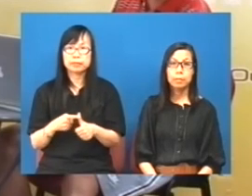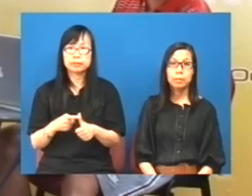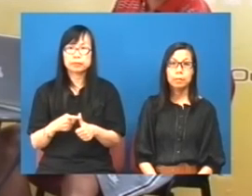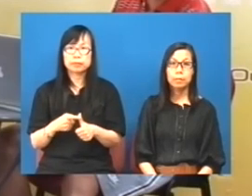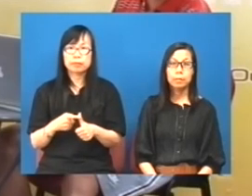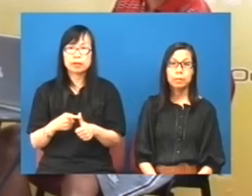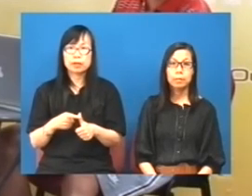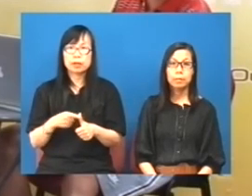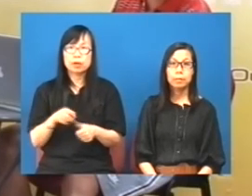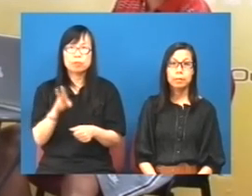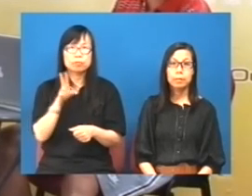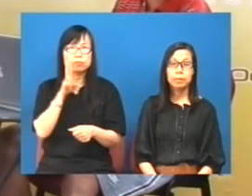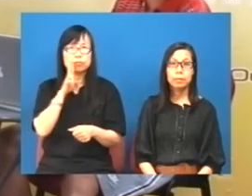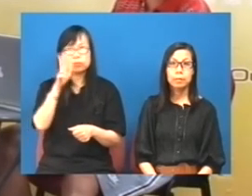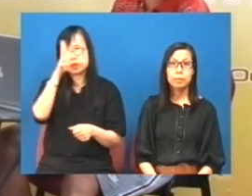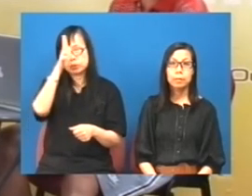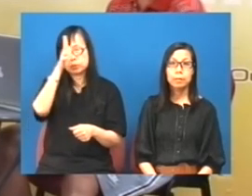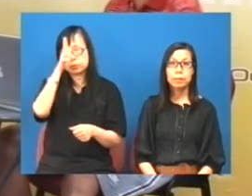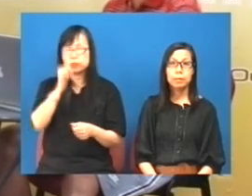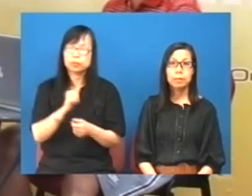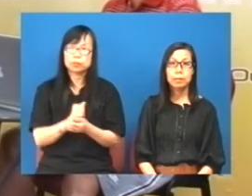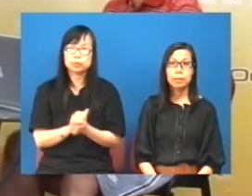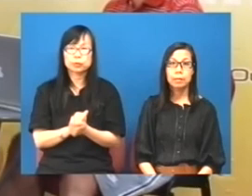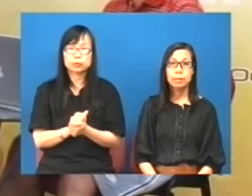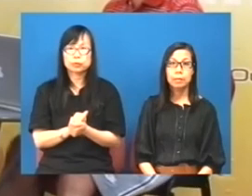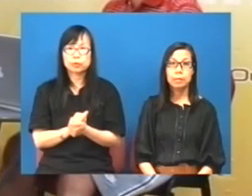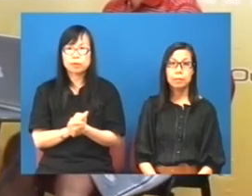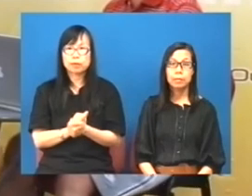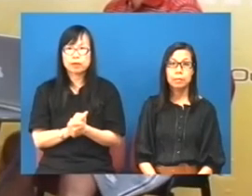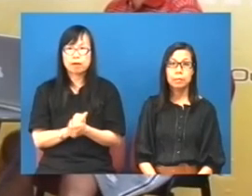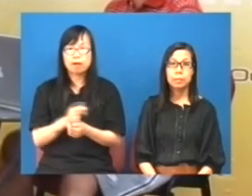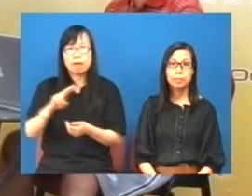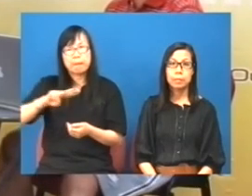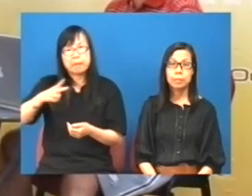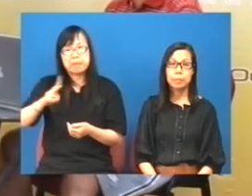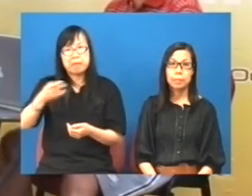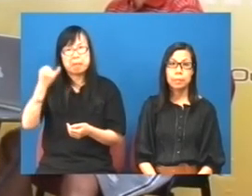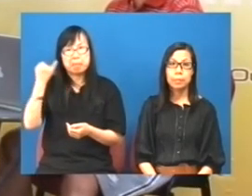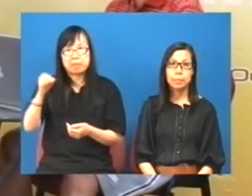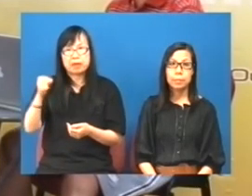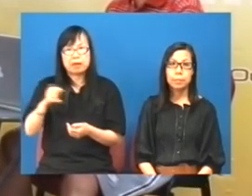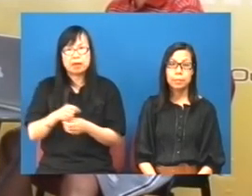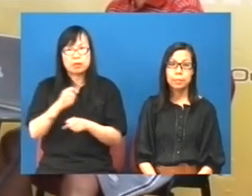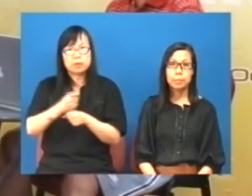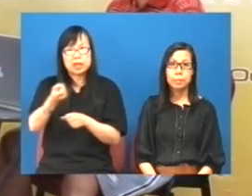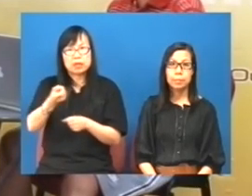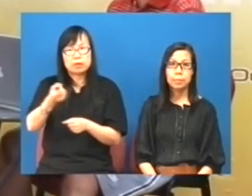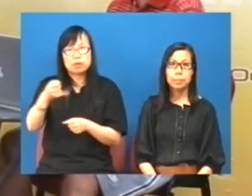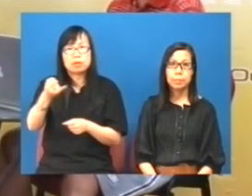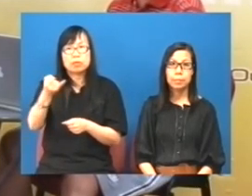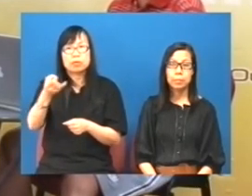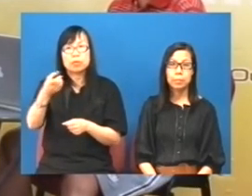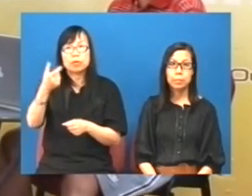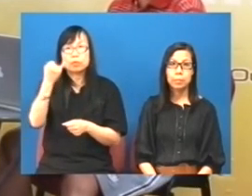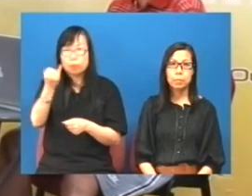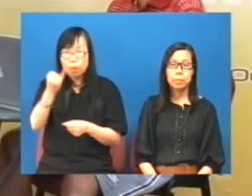官員那樣就是不懂得變通就是少做少錯但是他又會大做